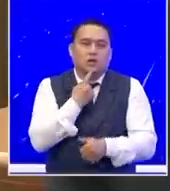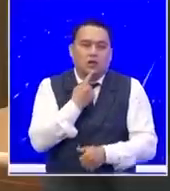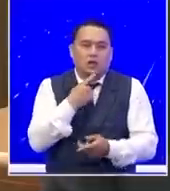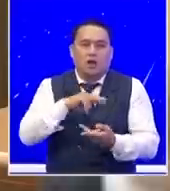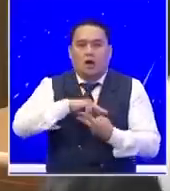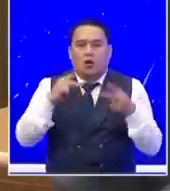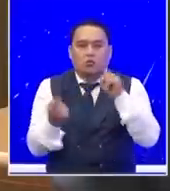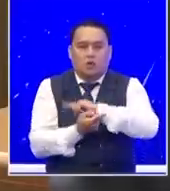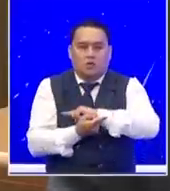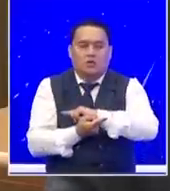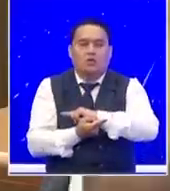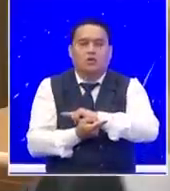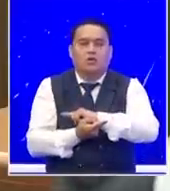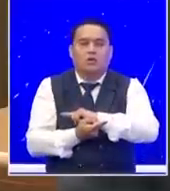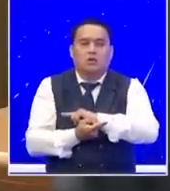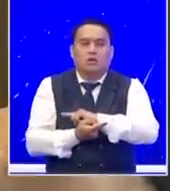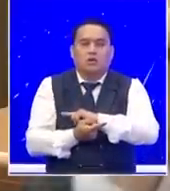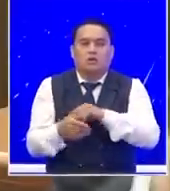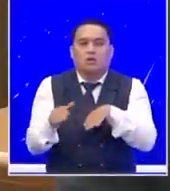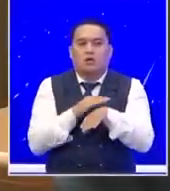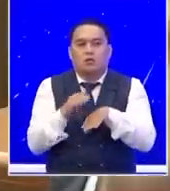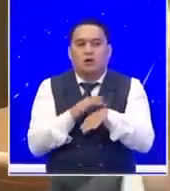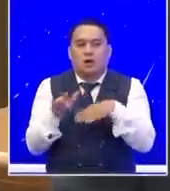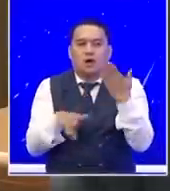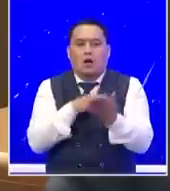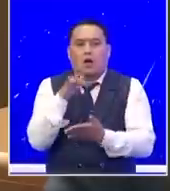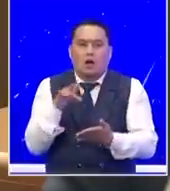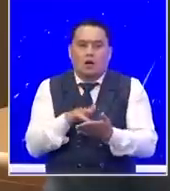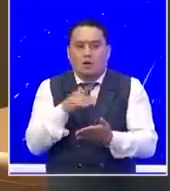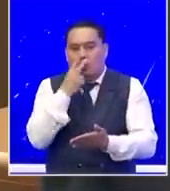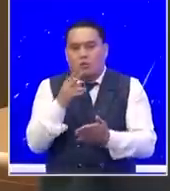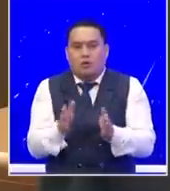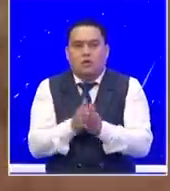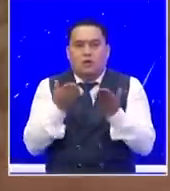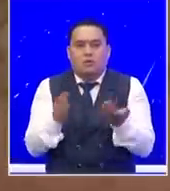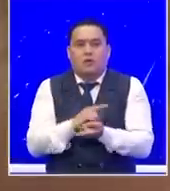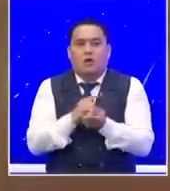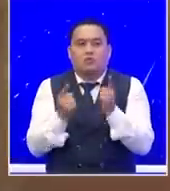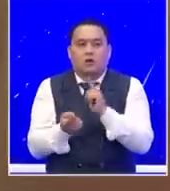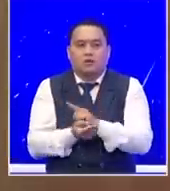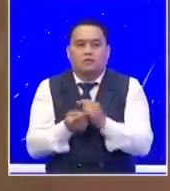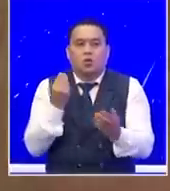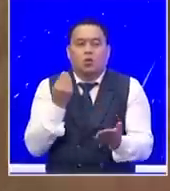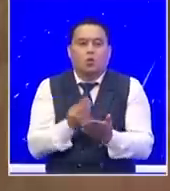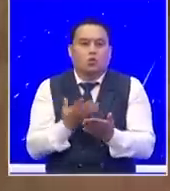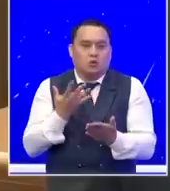аударылды. Соның ішінде қайырымды қала тұрғындарының көзқарасы кітабы да аударылды. Бұл кітаптың